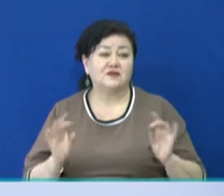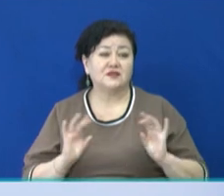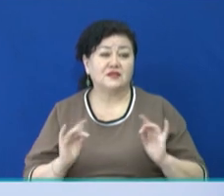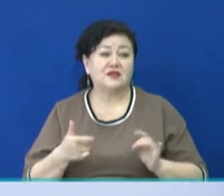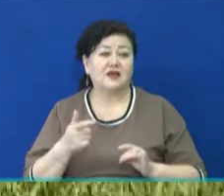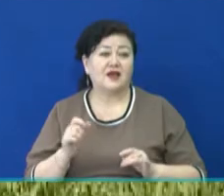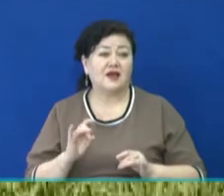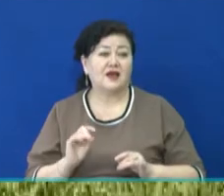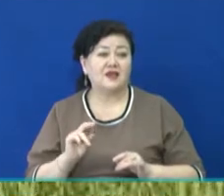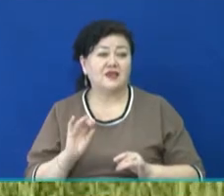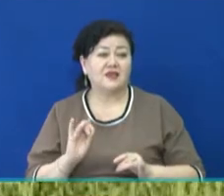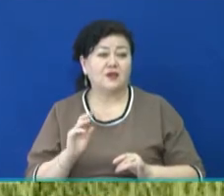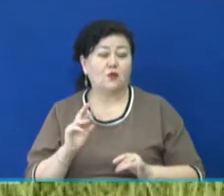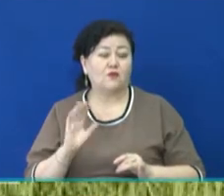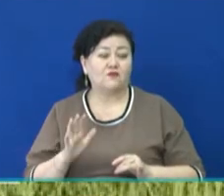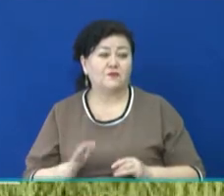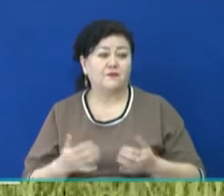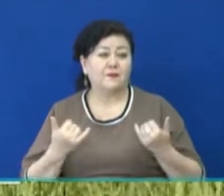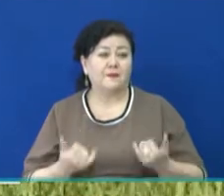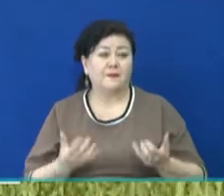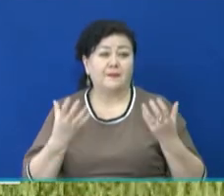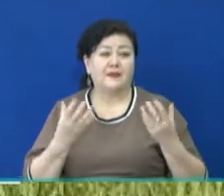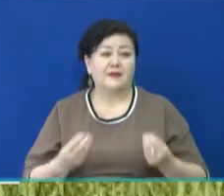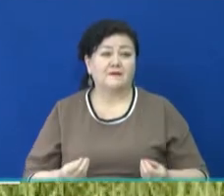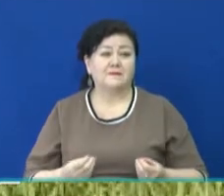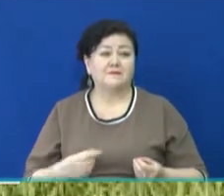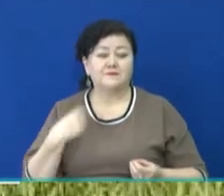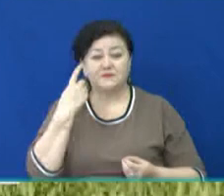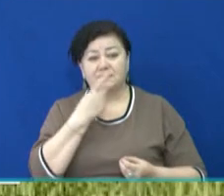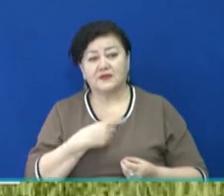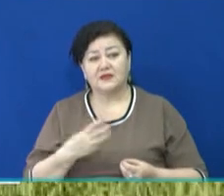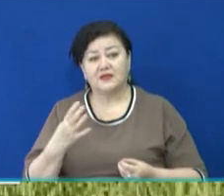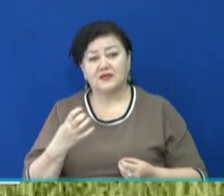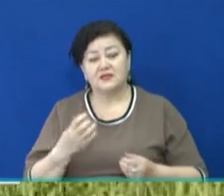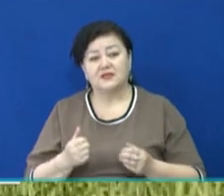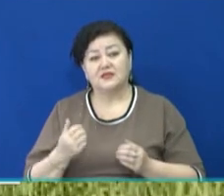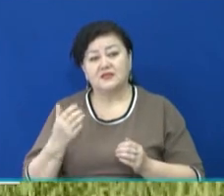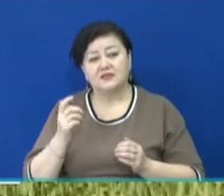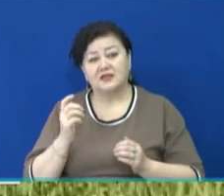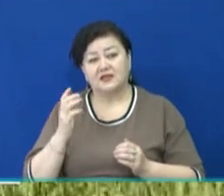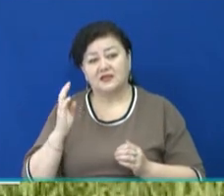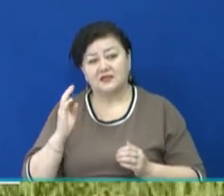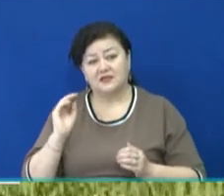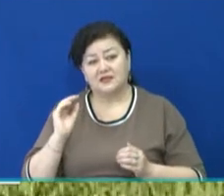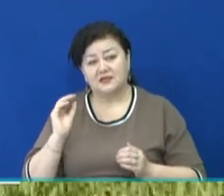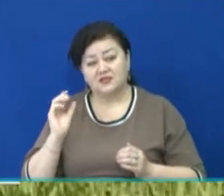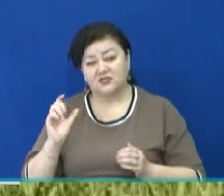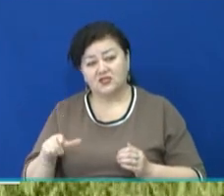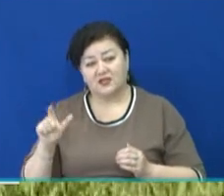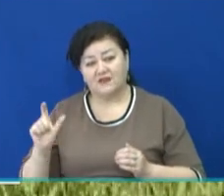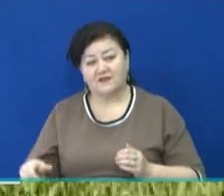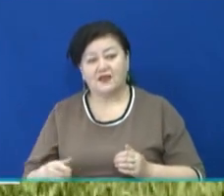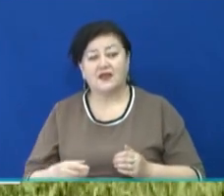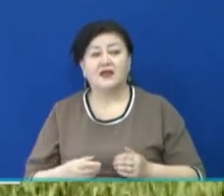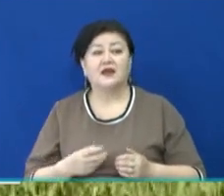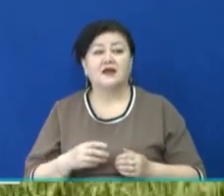Гариков. На сегодняшний день у нас личного состава 434 человека, 110 из техники